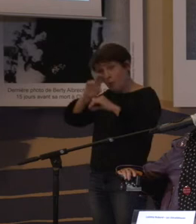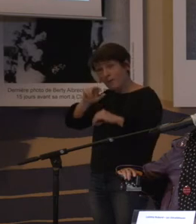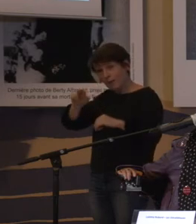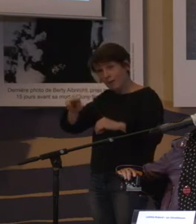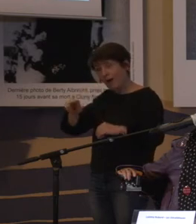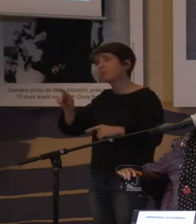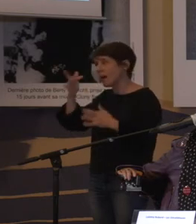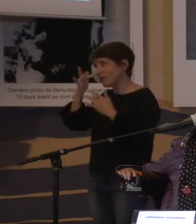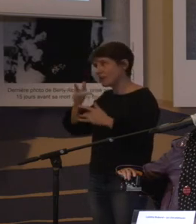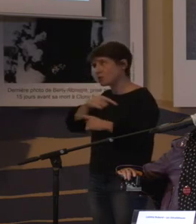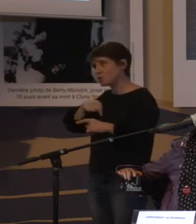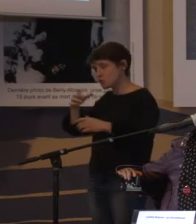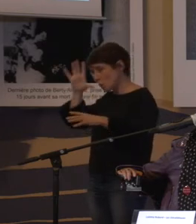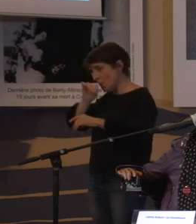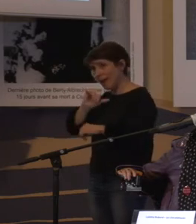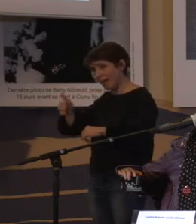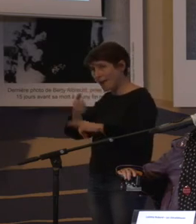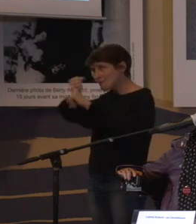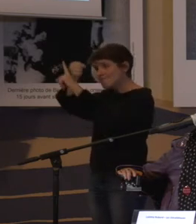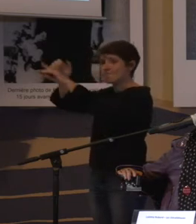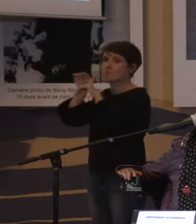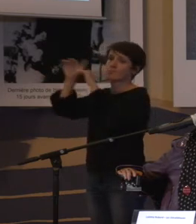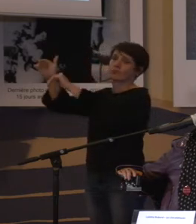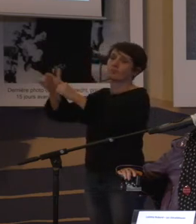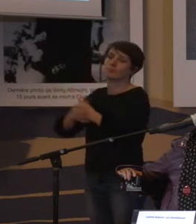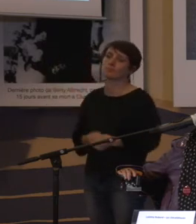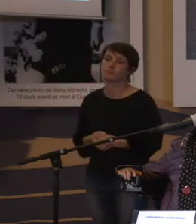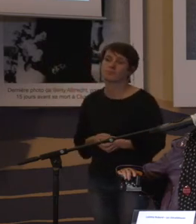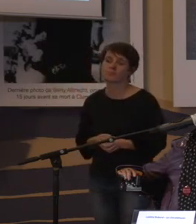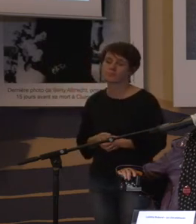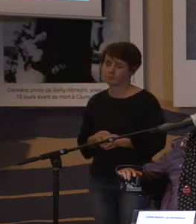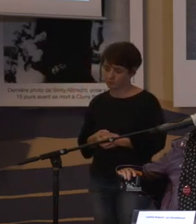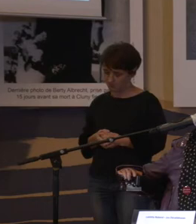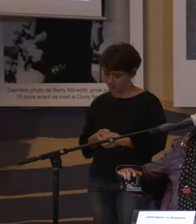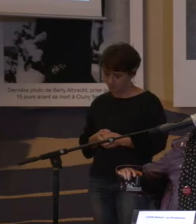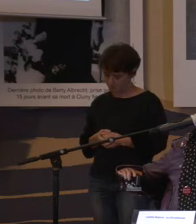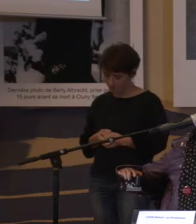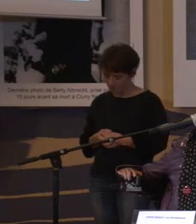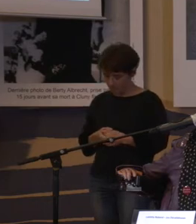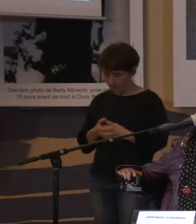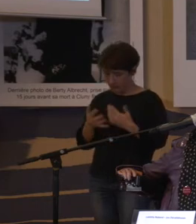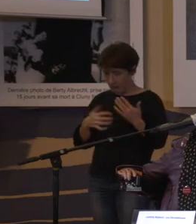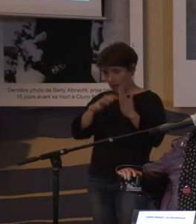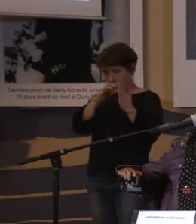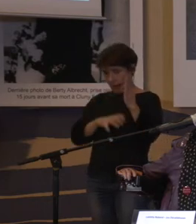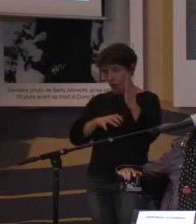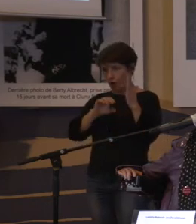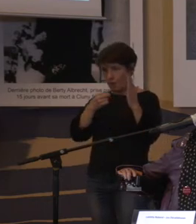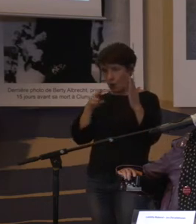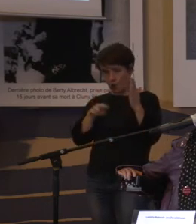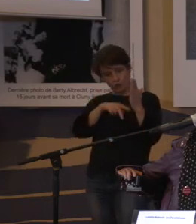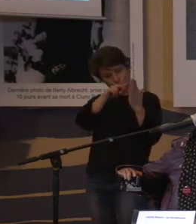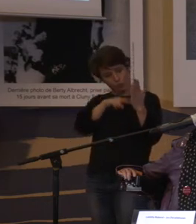être déçues. Alors, les différents points qu'aborde le rapport de l'ONU, sur les